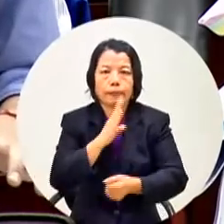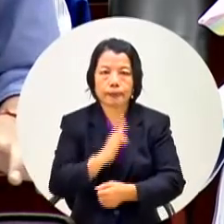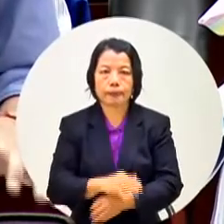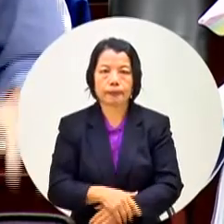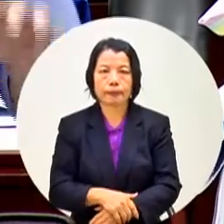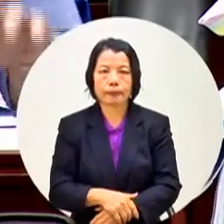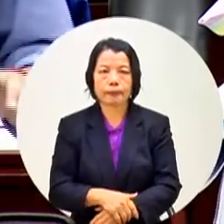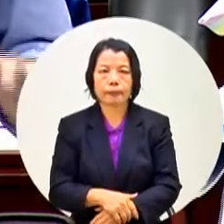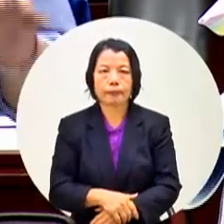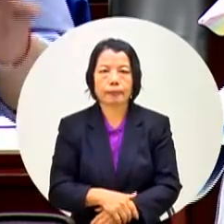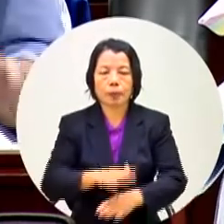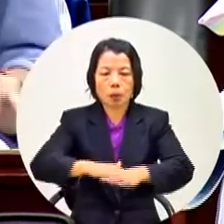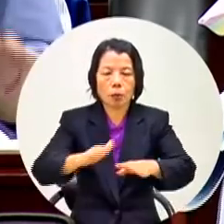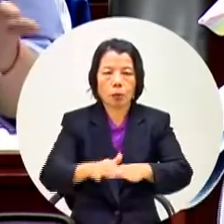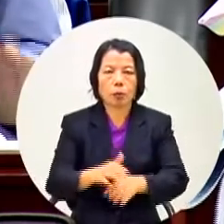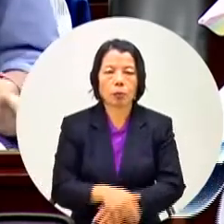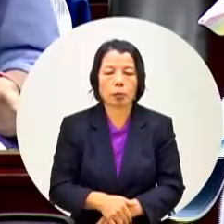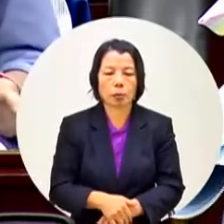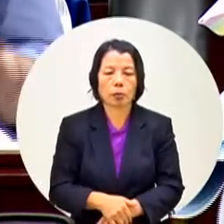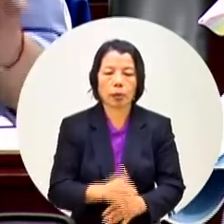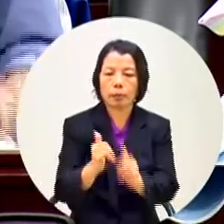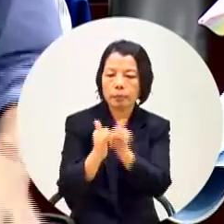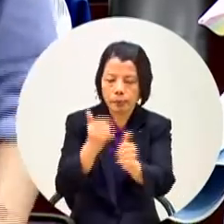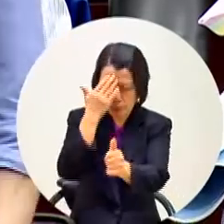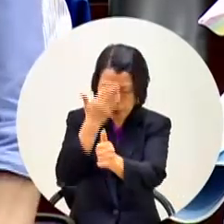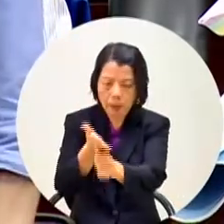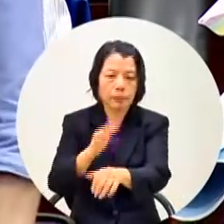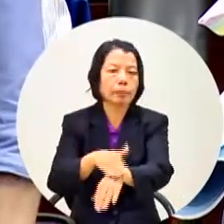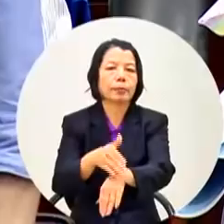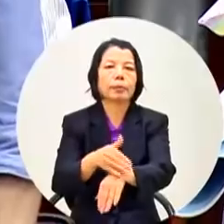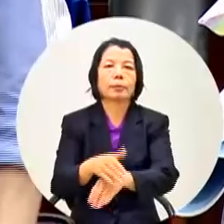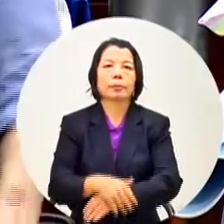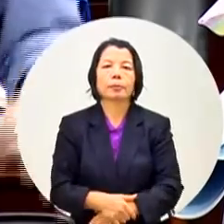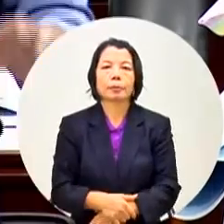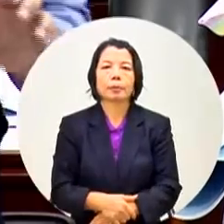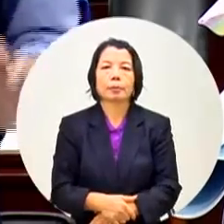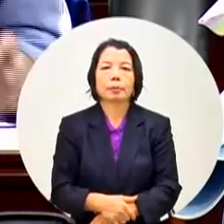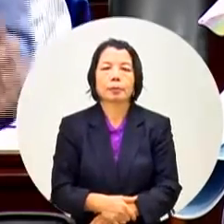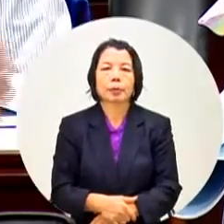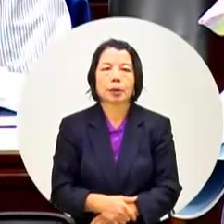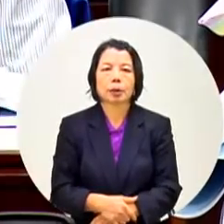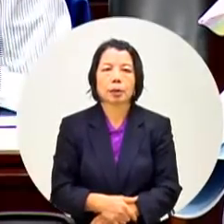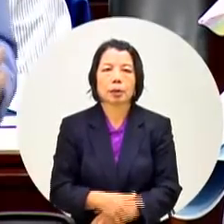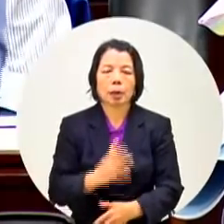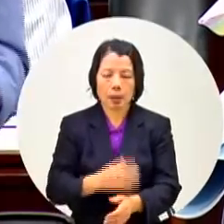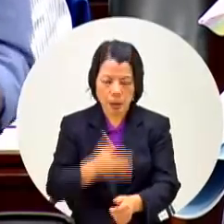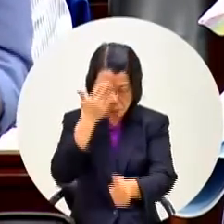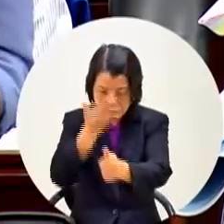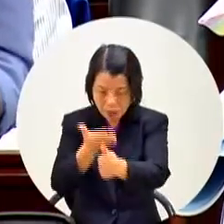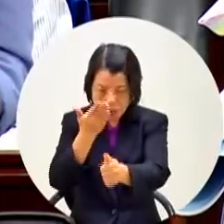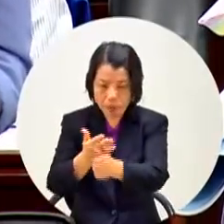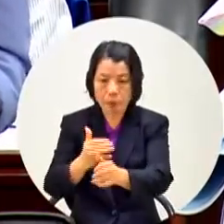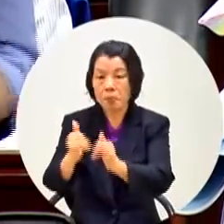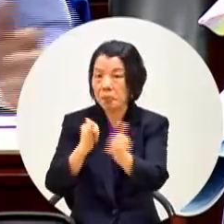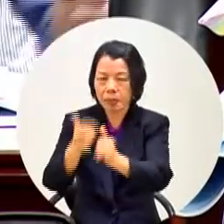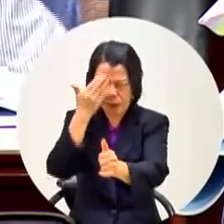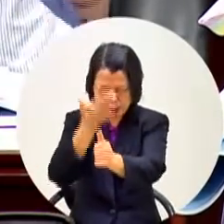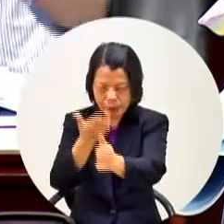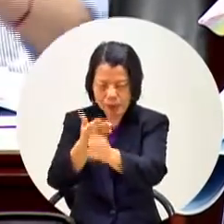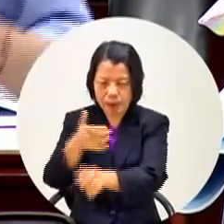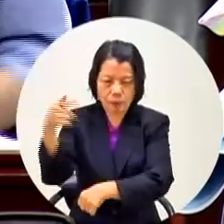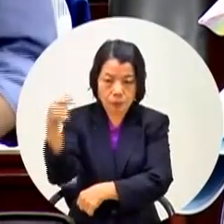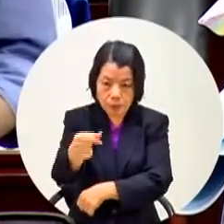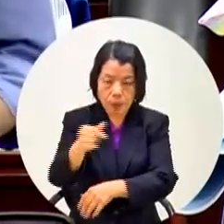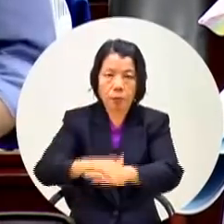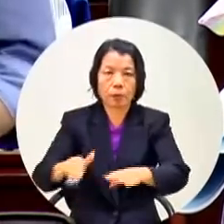少，而能够达到观光 一定会盖嘛，对吧？ 扰民最少，因为我们现在这种状态之下，我们很担心，就如果原